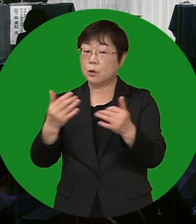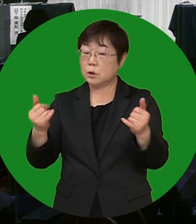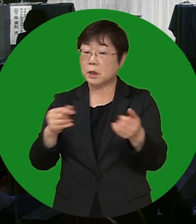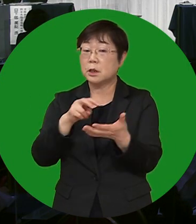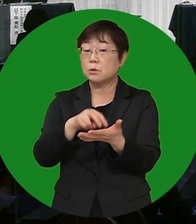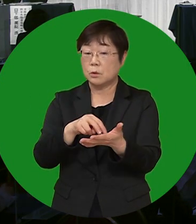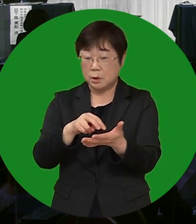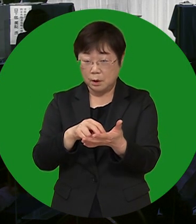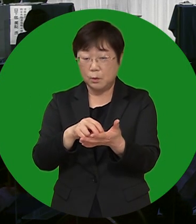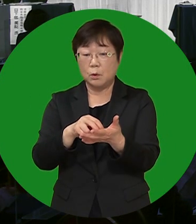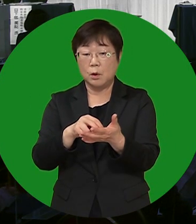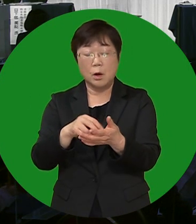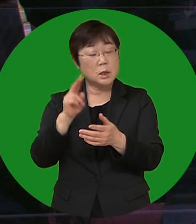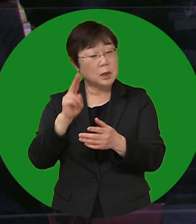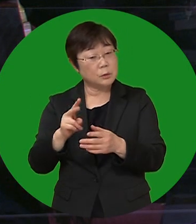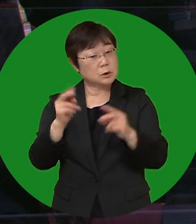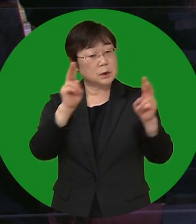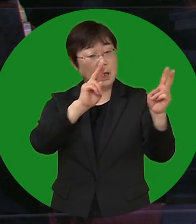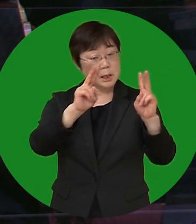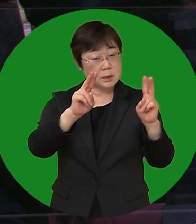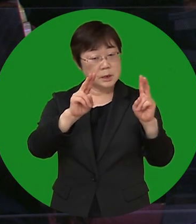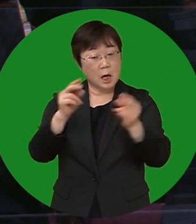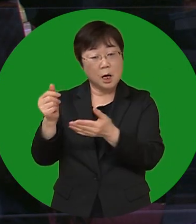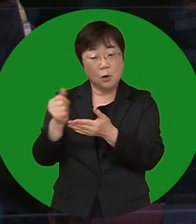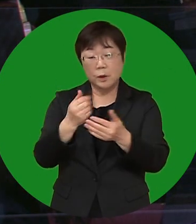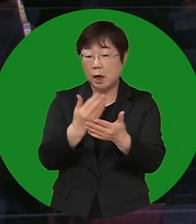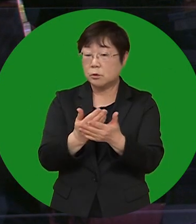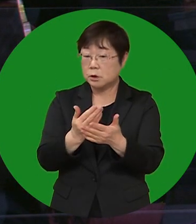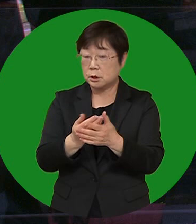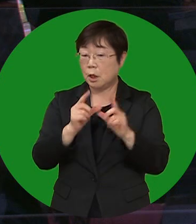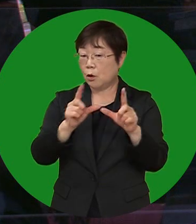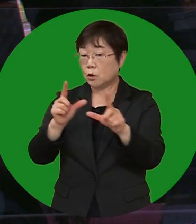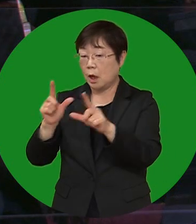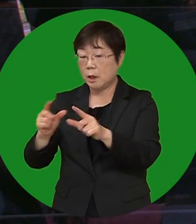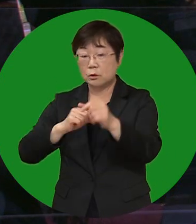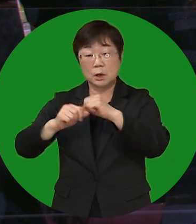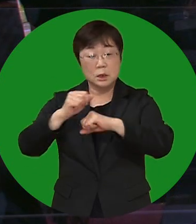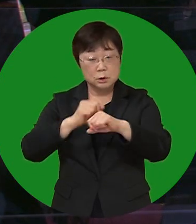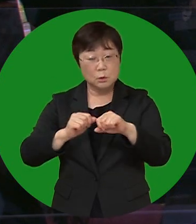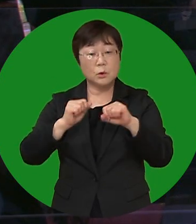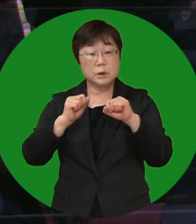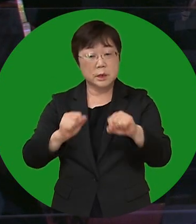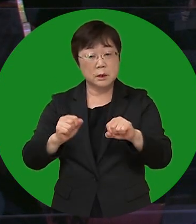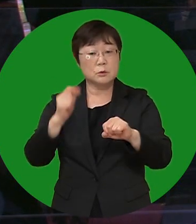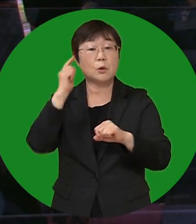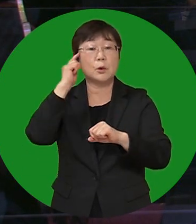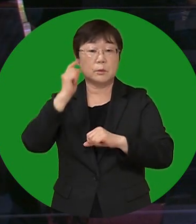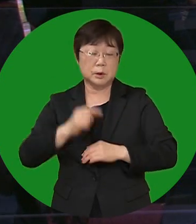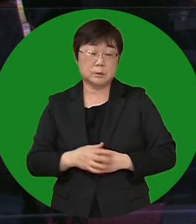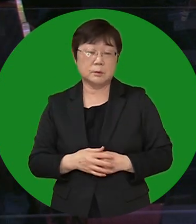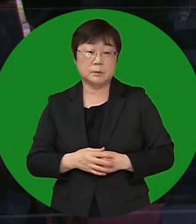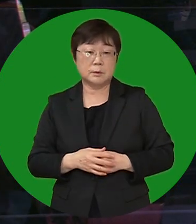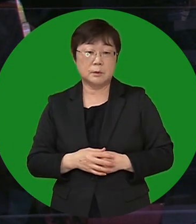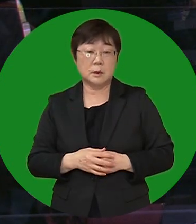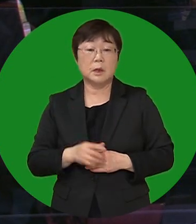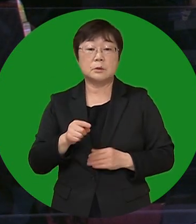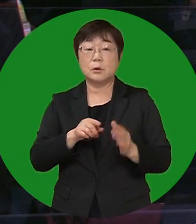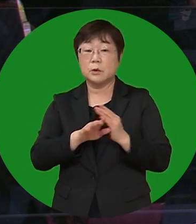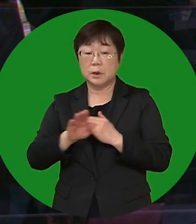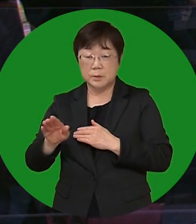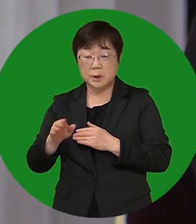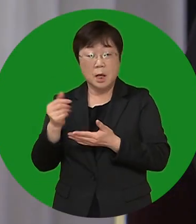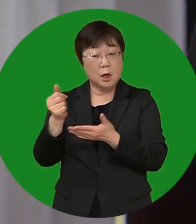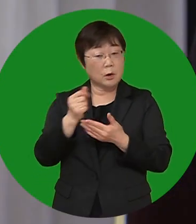にとってもおそらく会社や顧客ニーズに応える活動されてるんだろうなというふうに思っていますそういった意味で